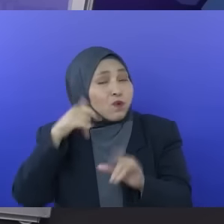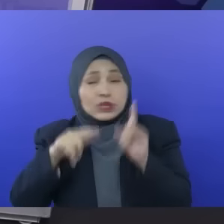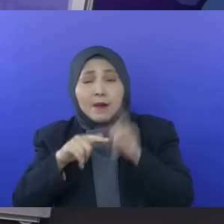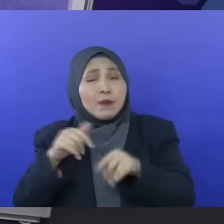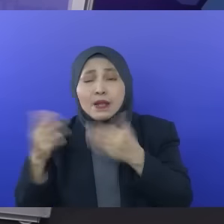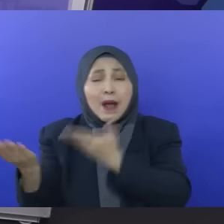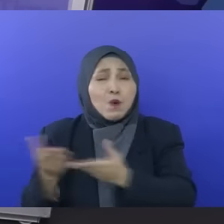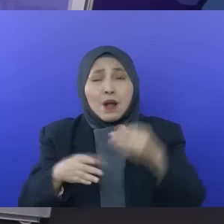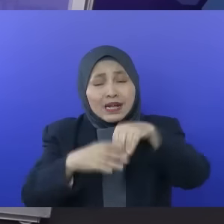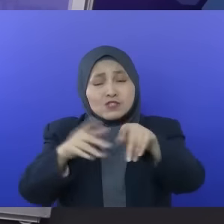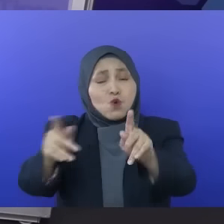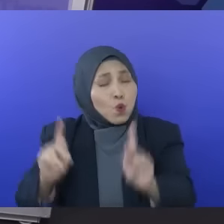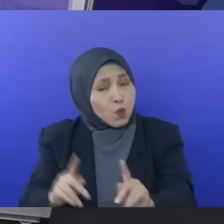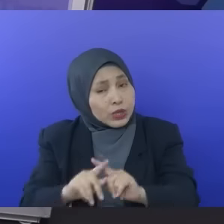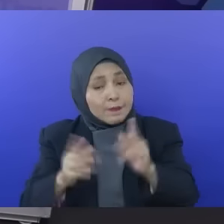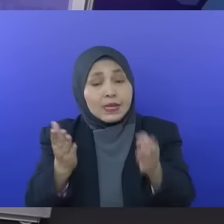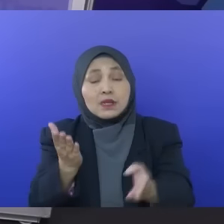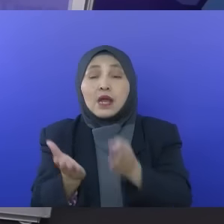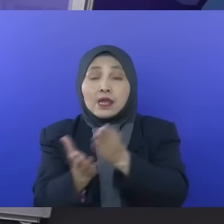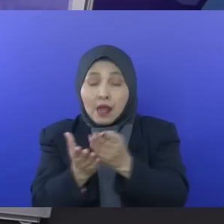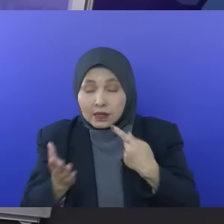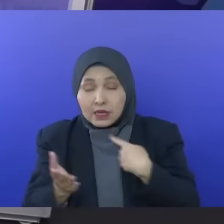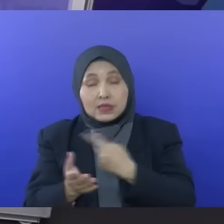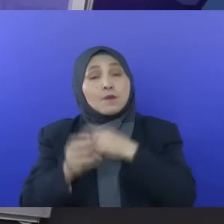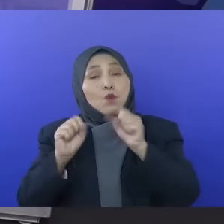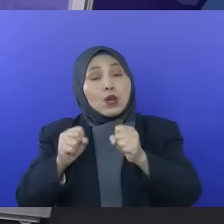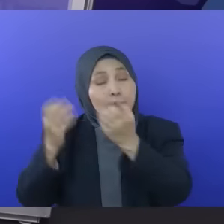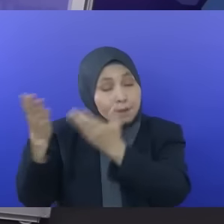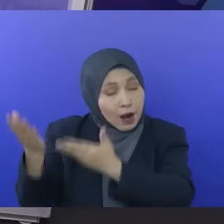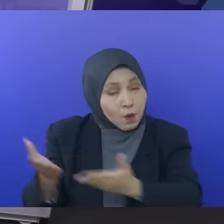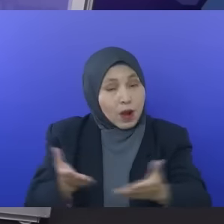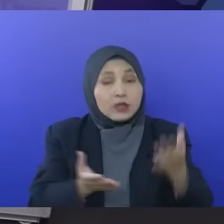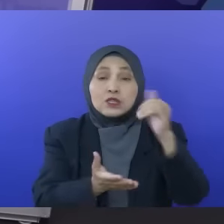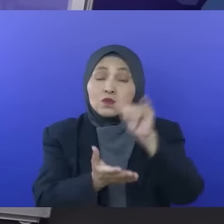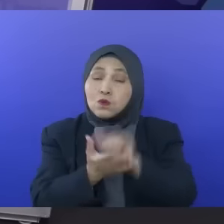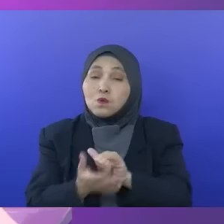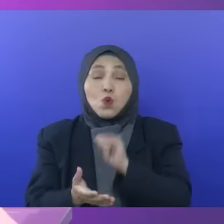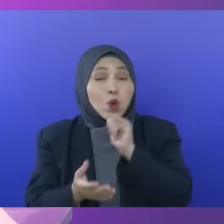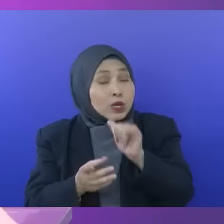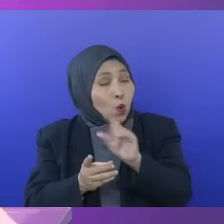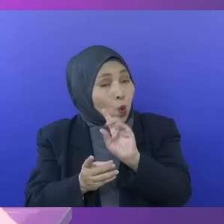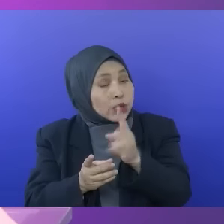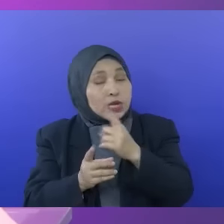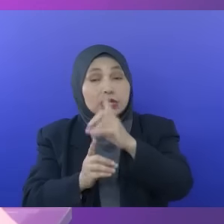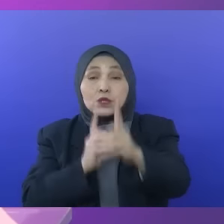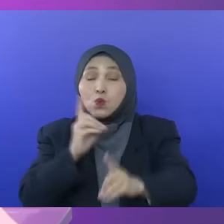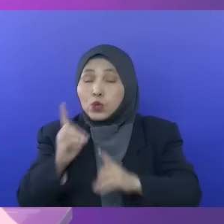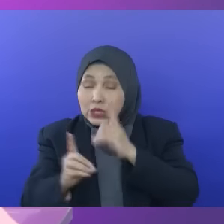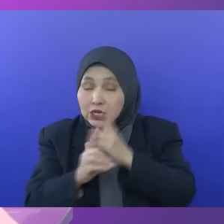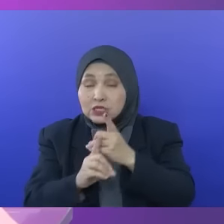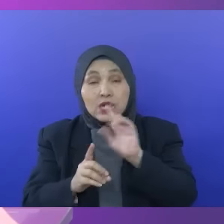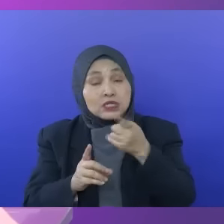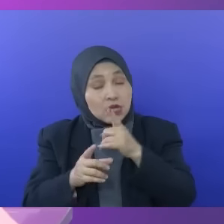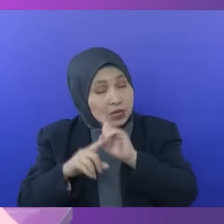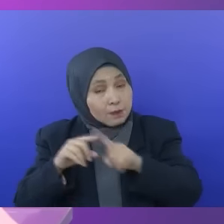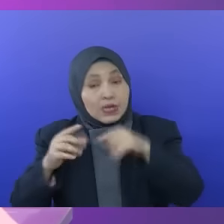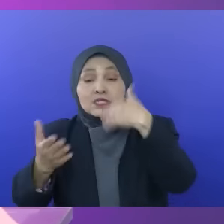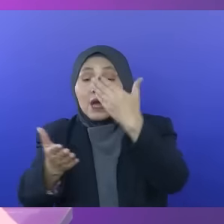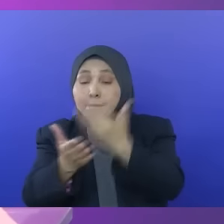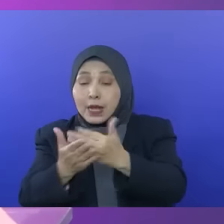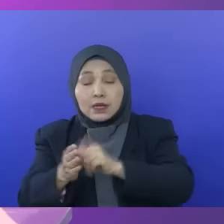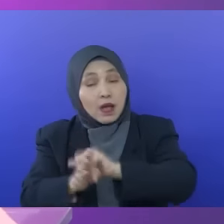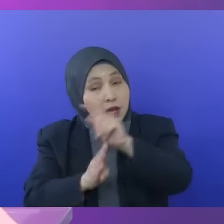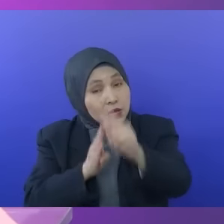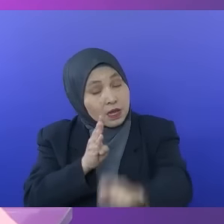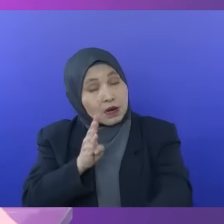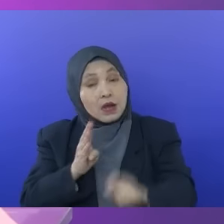tetapi Hidayah ini kita boleh bawa dia diperlukan di dunia satu dan apabila sampai ke akhirat